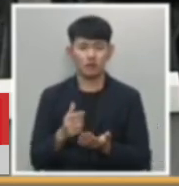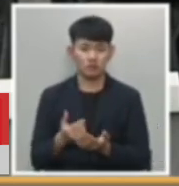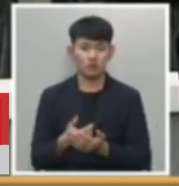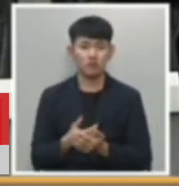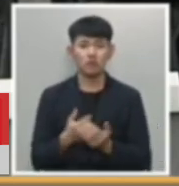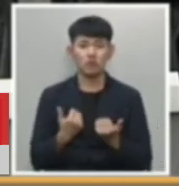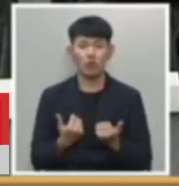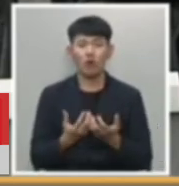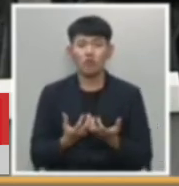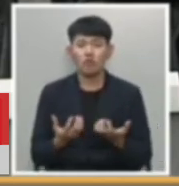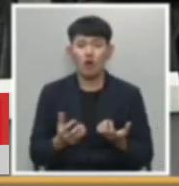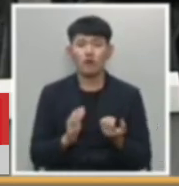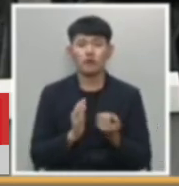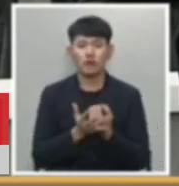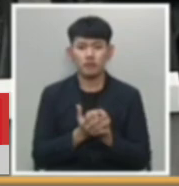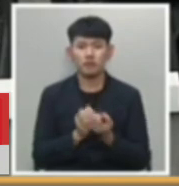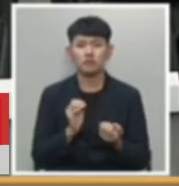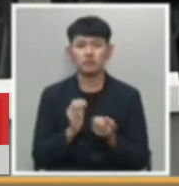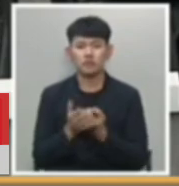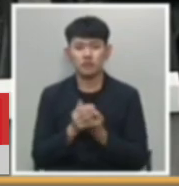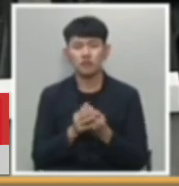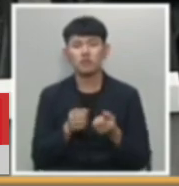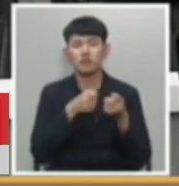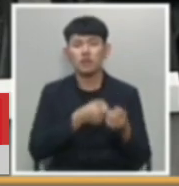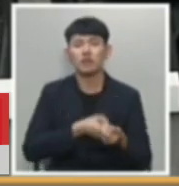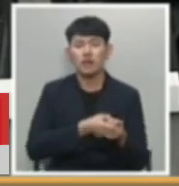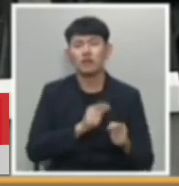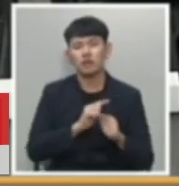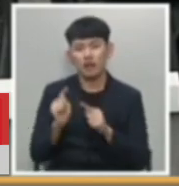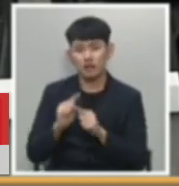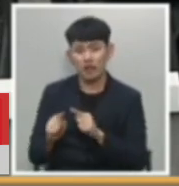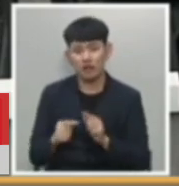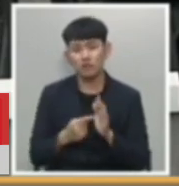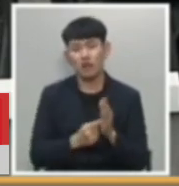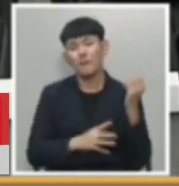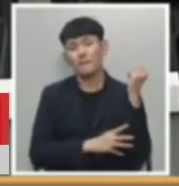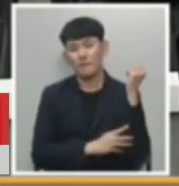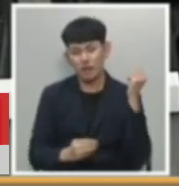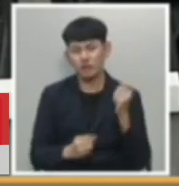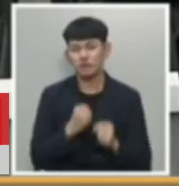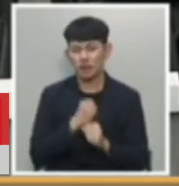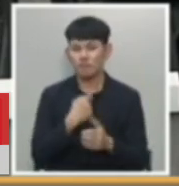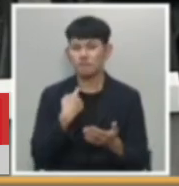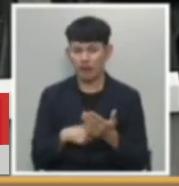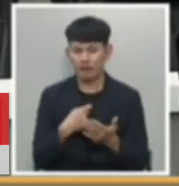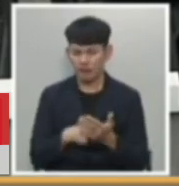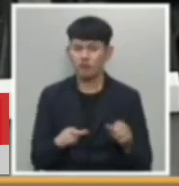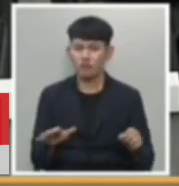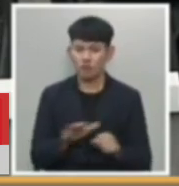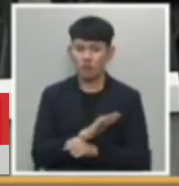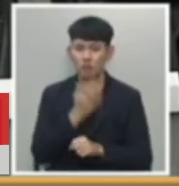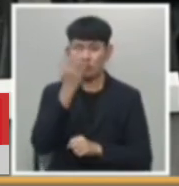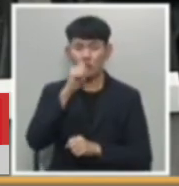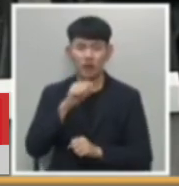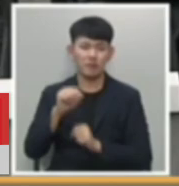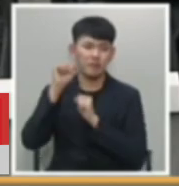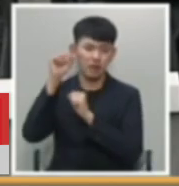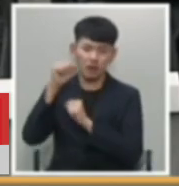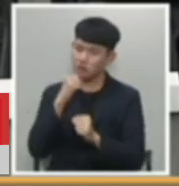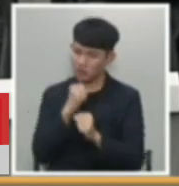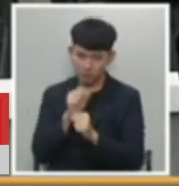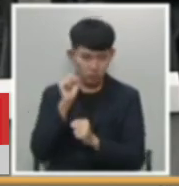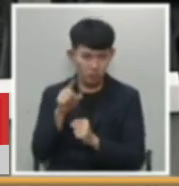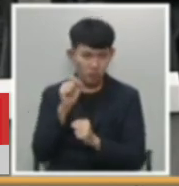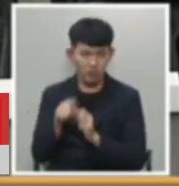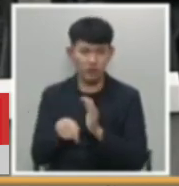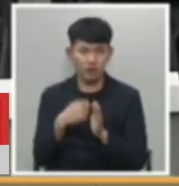ตรทุกตัวมันตำบลังนะครับก็อยากให้รัฐบาลเร่งทำประกันเพราะว่าประกาศแล้วก็รีบนั่นเลยเพราะว่าพี่น้องทาง